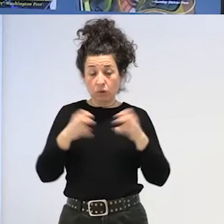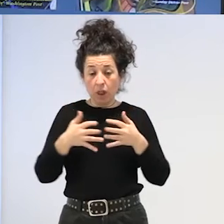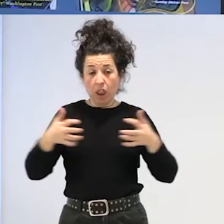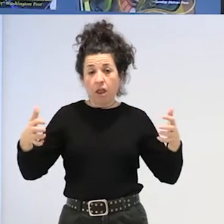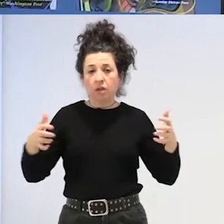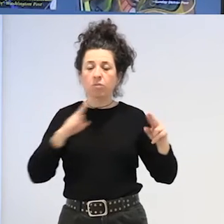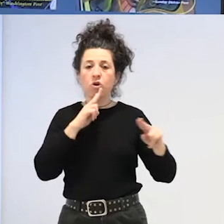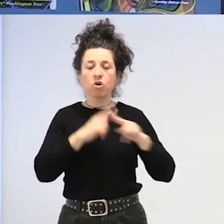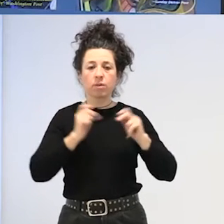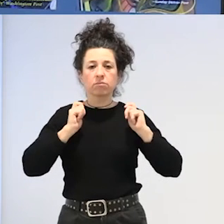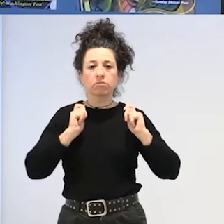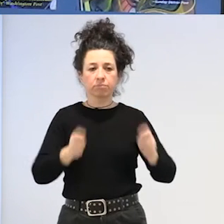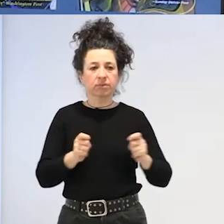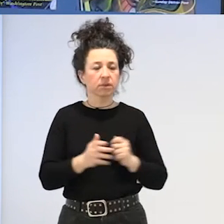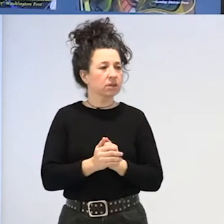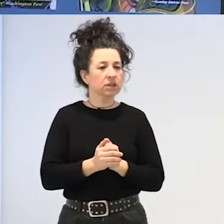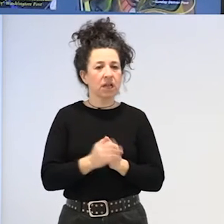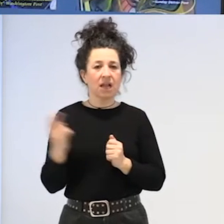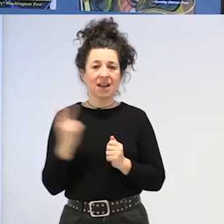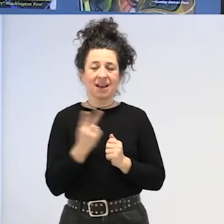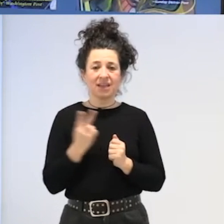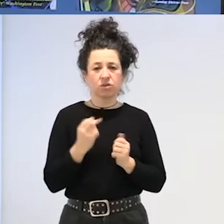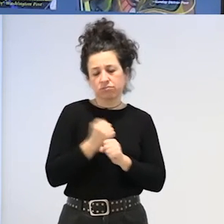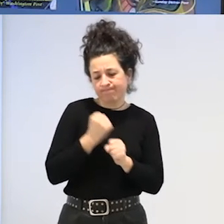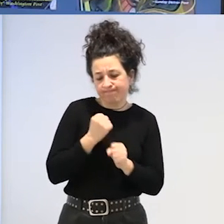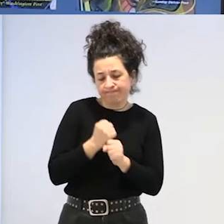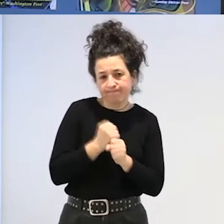jarri genion, Mai Elis eta biok itzulpenean lan egitean,